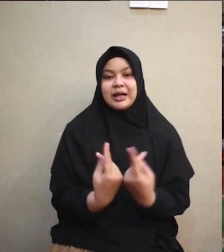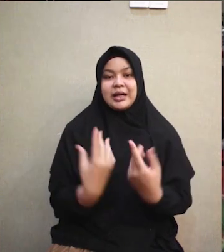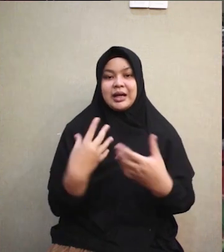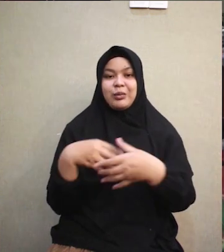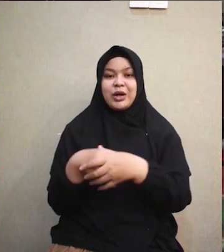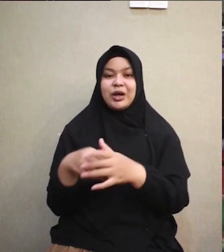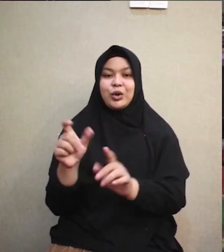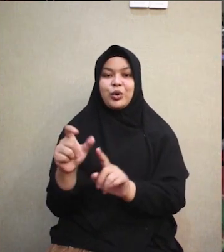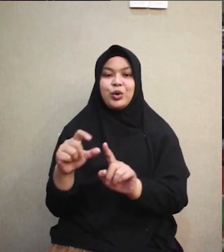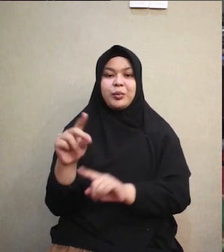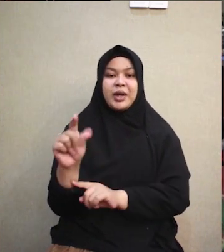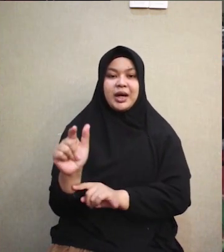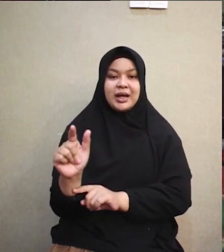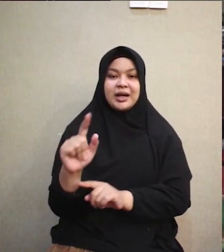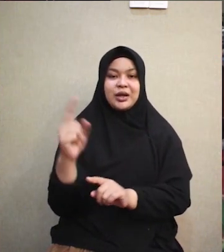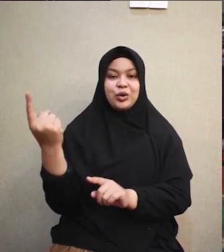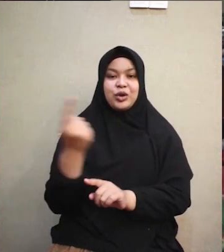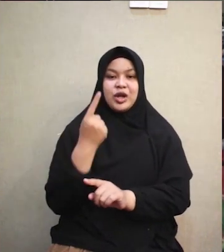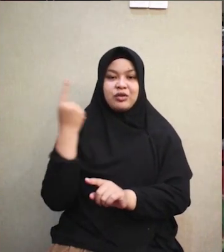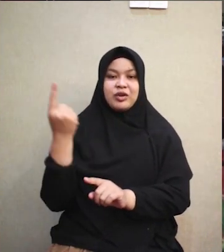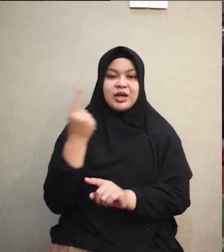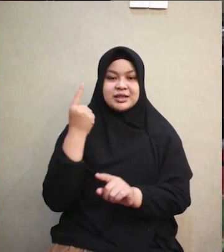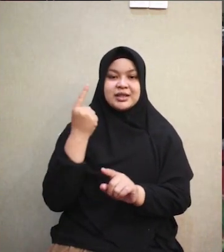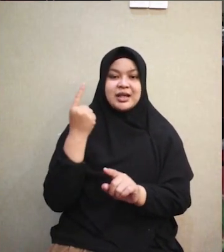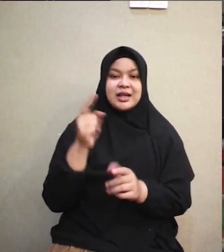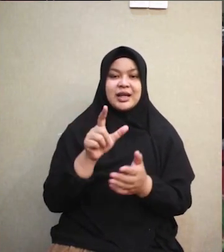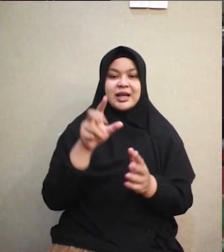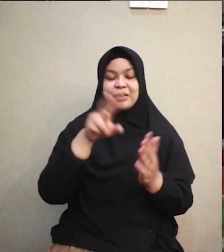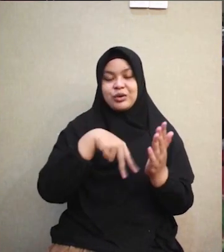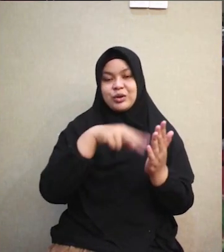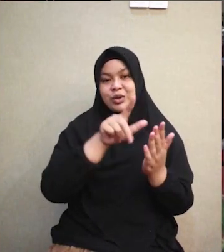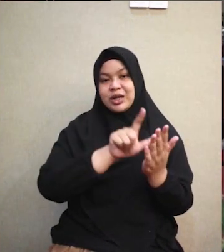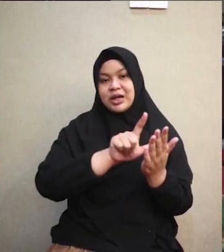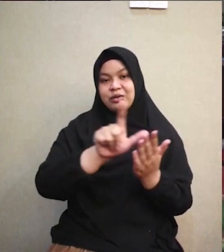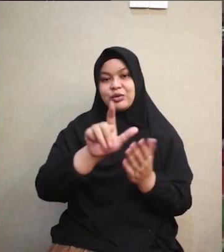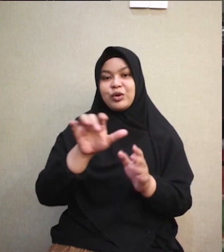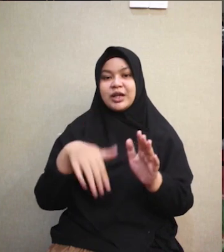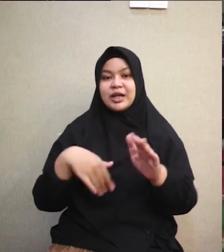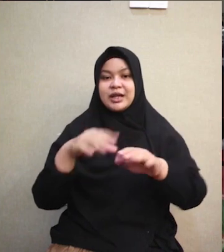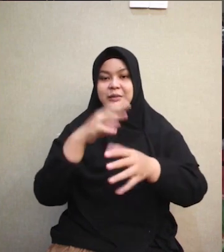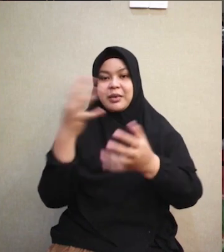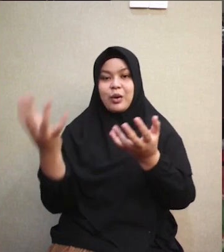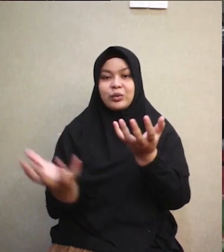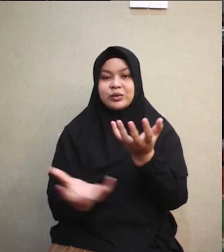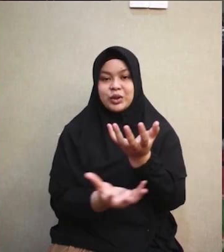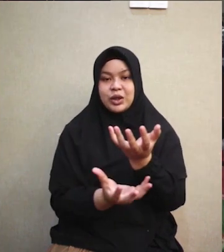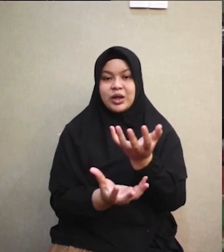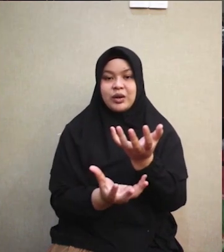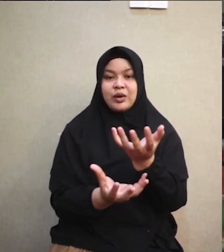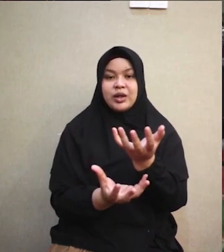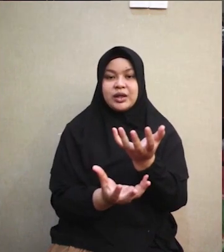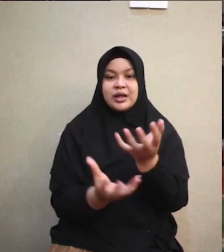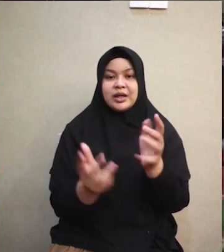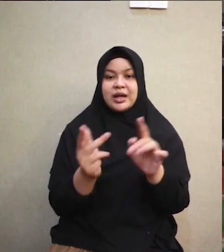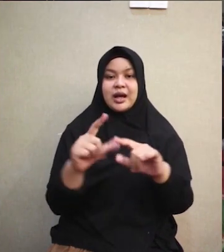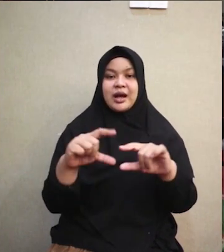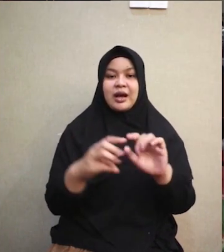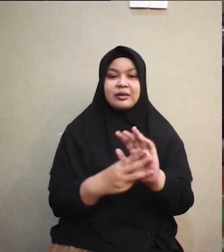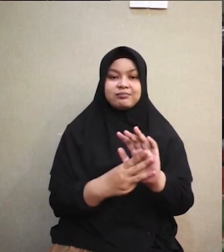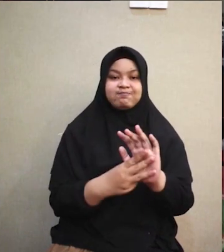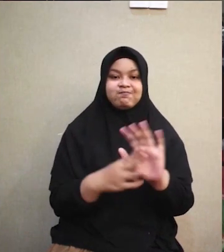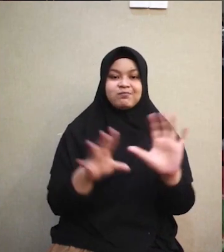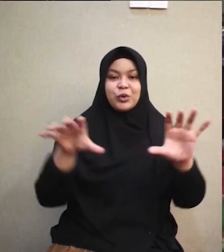forum upr universal mekanisme yang berada di bawah human right conceal dan Indonesia kemarin